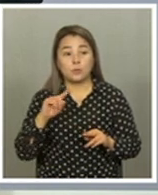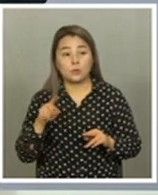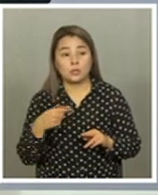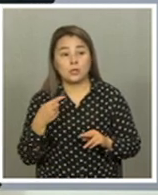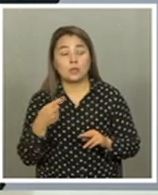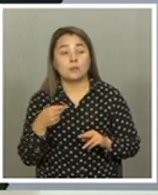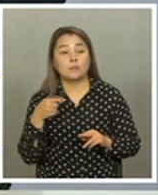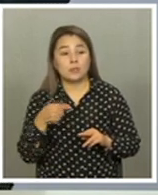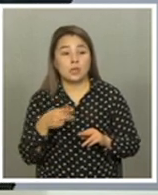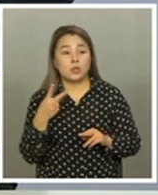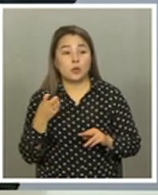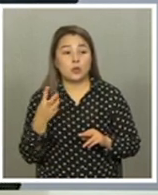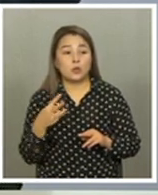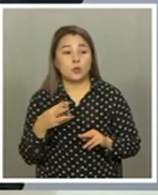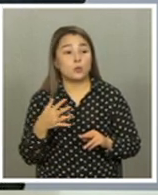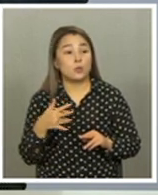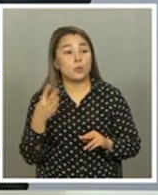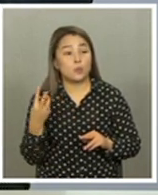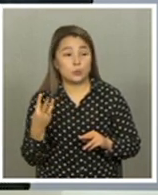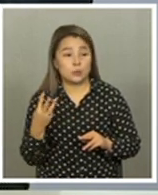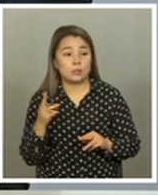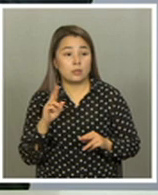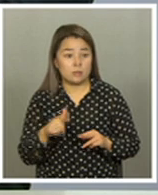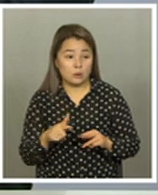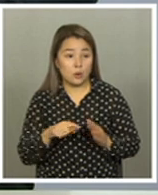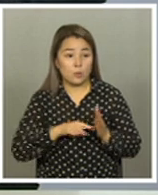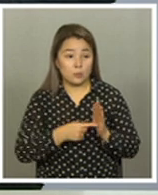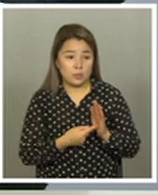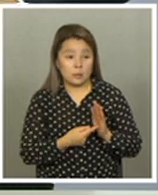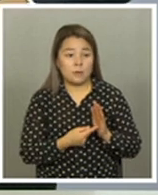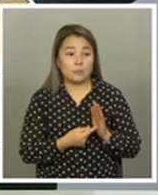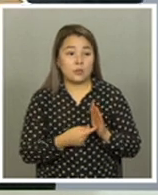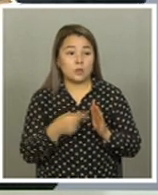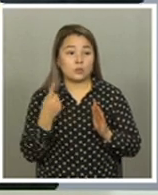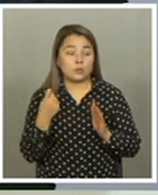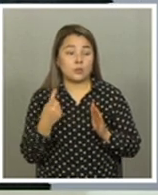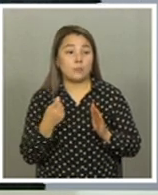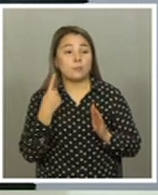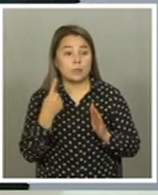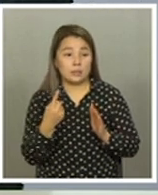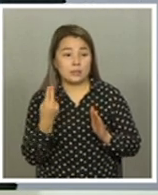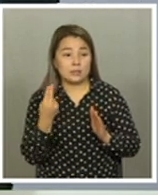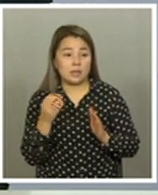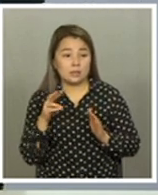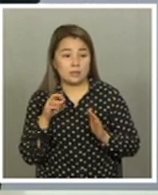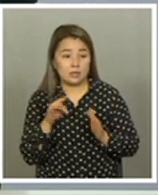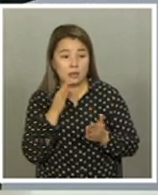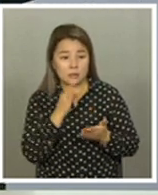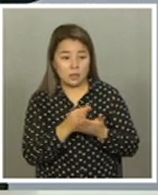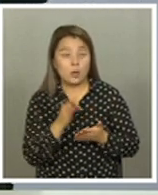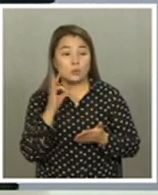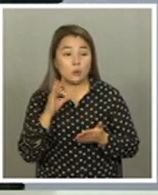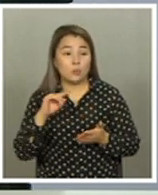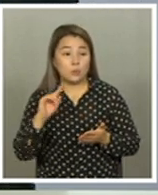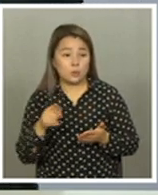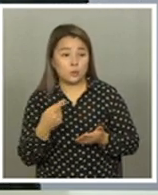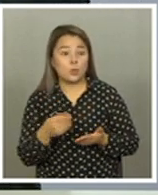0,1253 килограммды көбейтеміз 100-ден 1 центнерге. Шығады